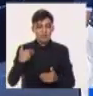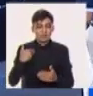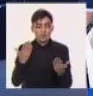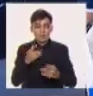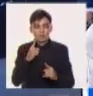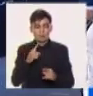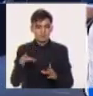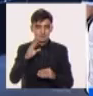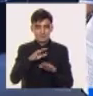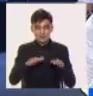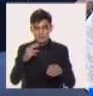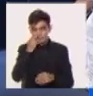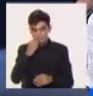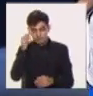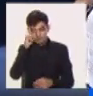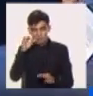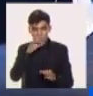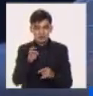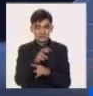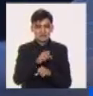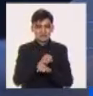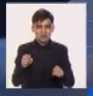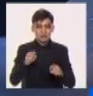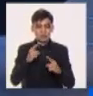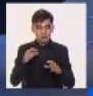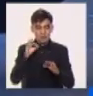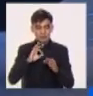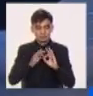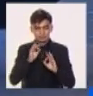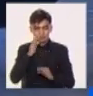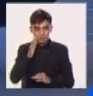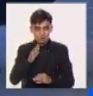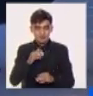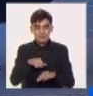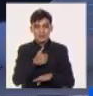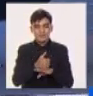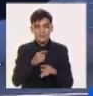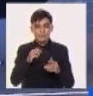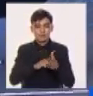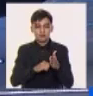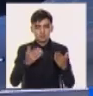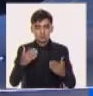не стоит возвращаться к привычной форме образования. Зарина, какова главная причина?